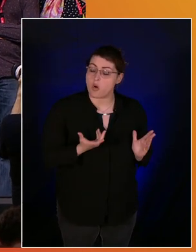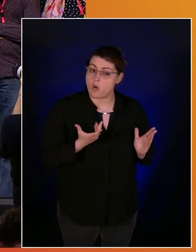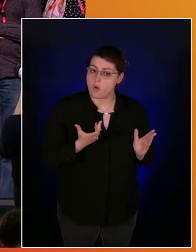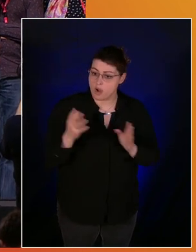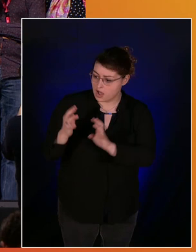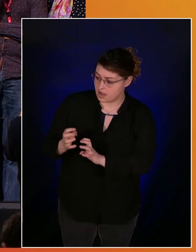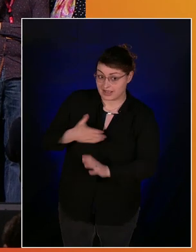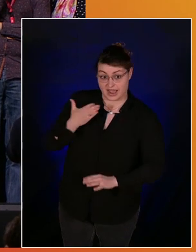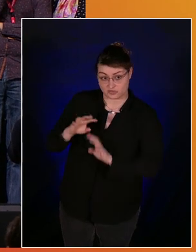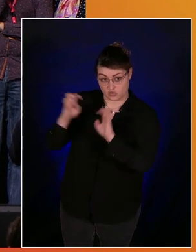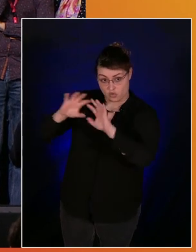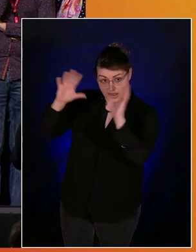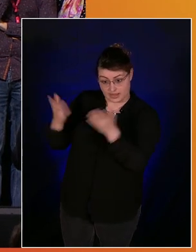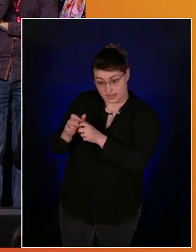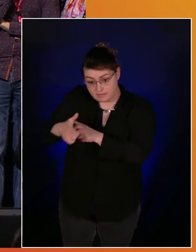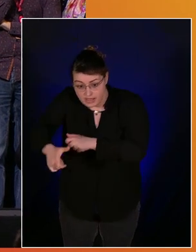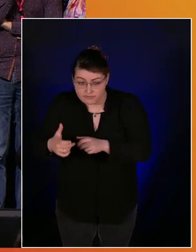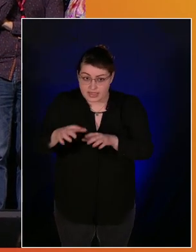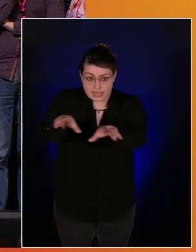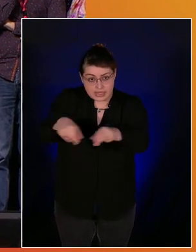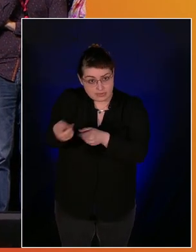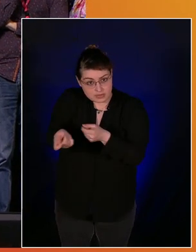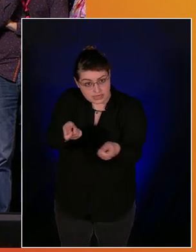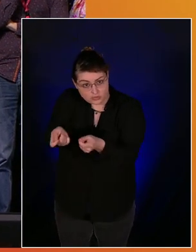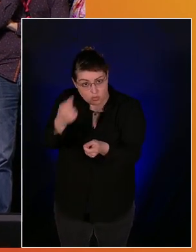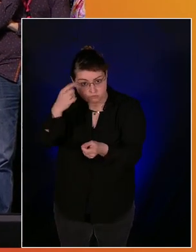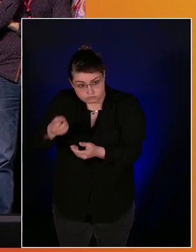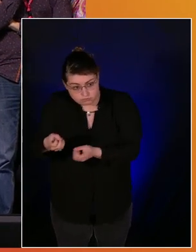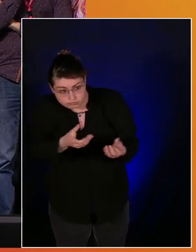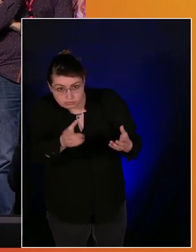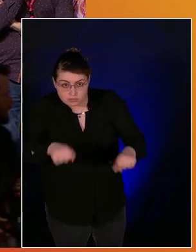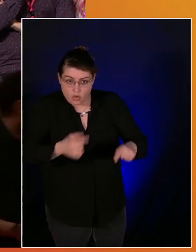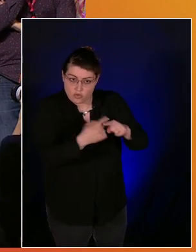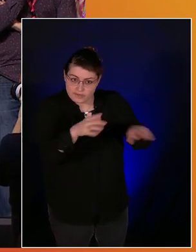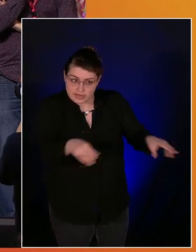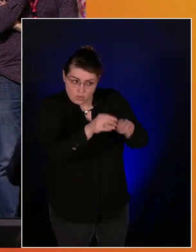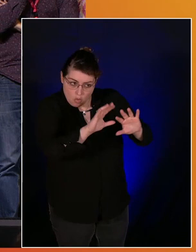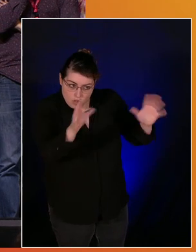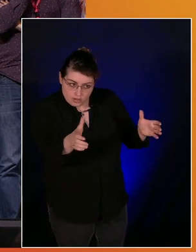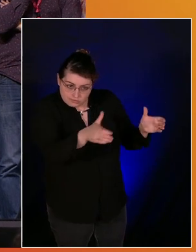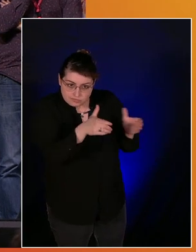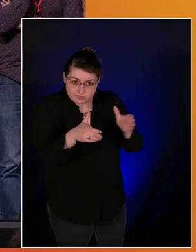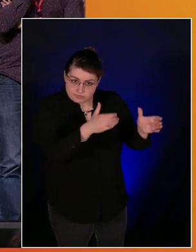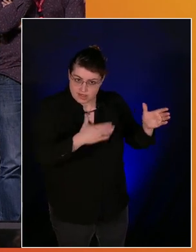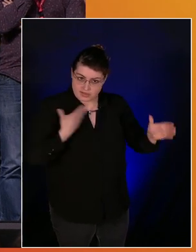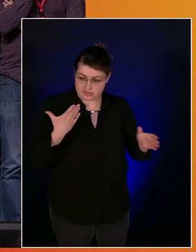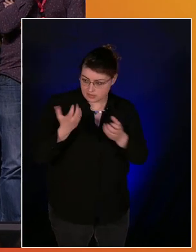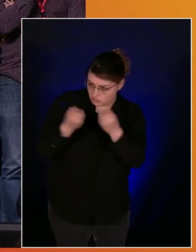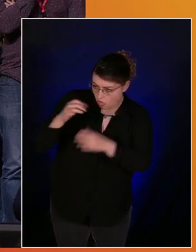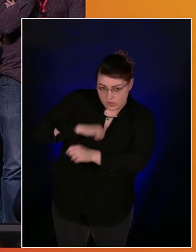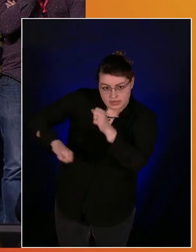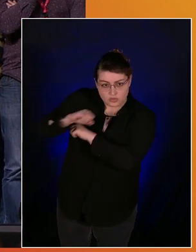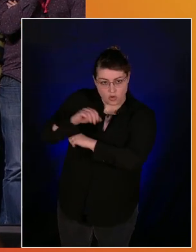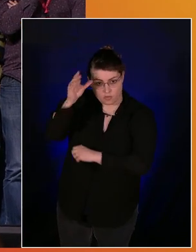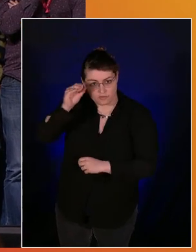permis de se rassembler autour d'une équipe de direction en capacité d'impulser une confédéralisation portée par le croisement des organisations